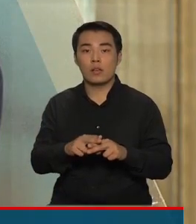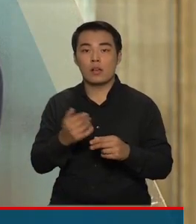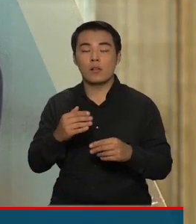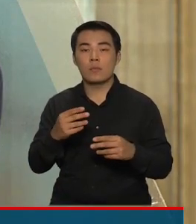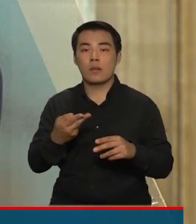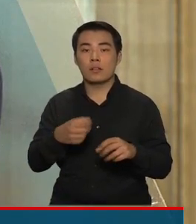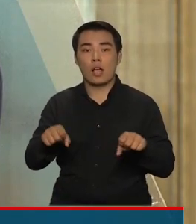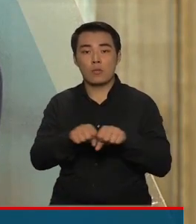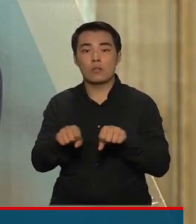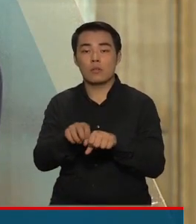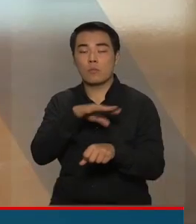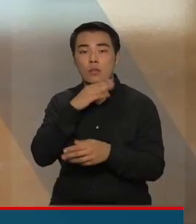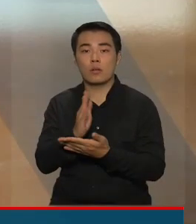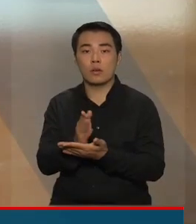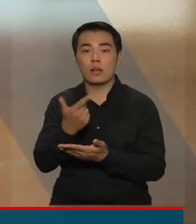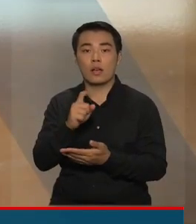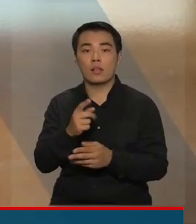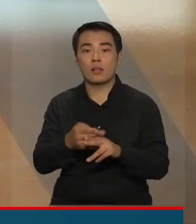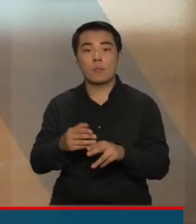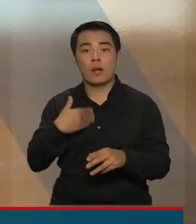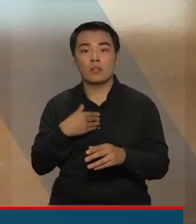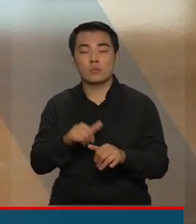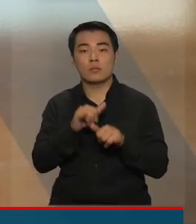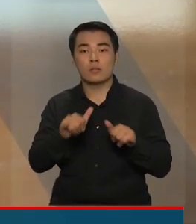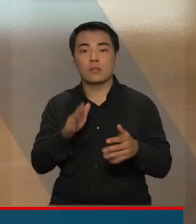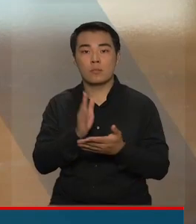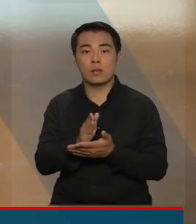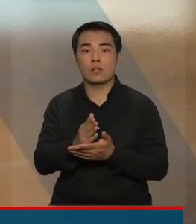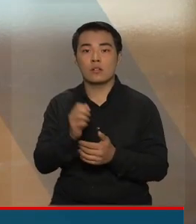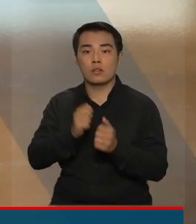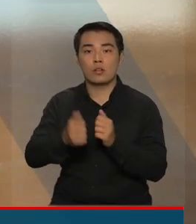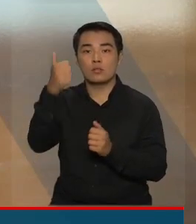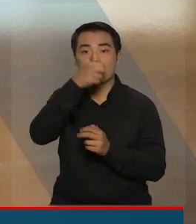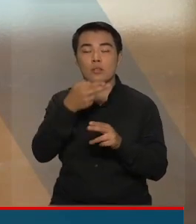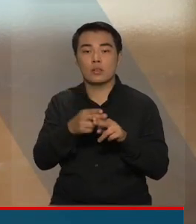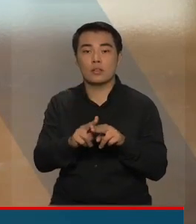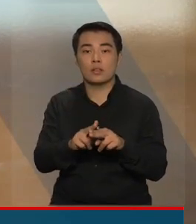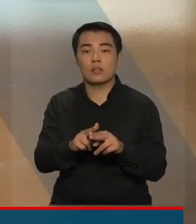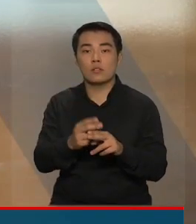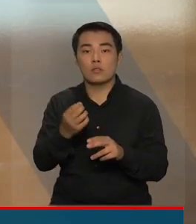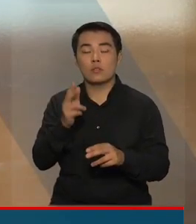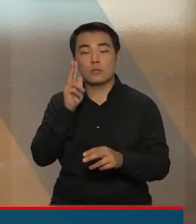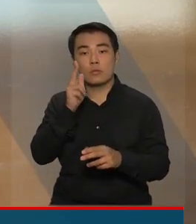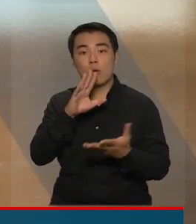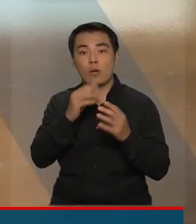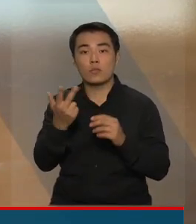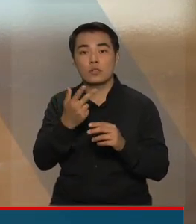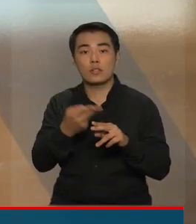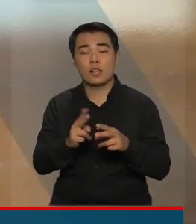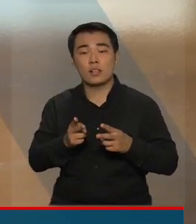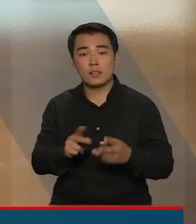бірте-бірте қосылып жатыр, газдың көлемі, тұтыну көлемі өсіп жатыр жылдан жылда. Одан басқа мына үшінші жылу электр